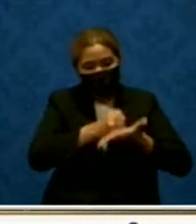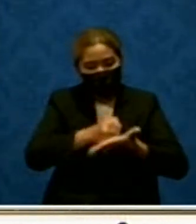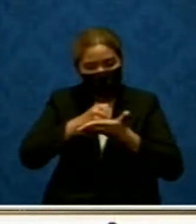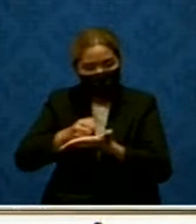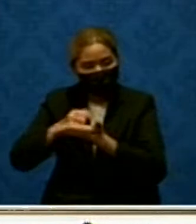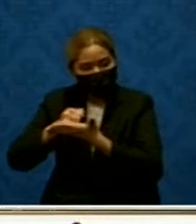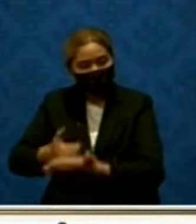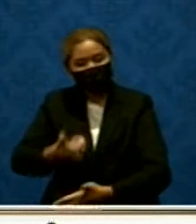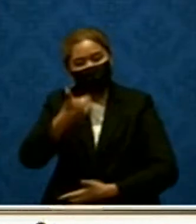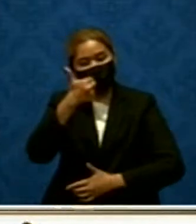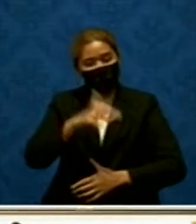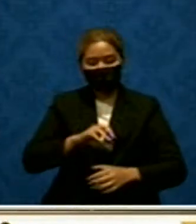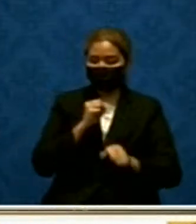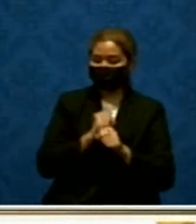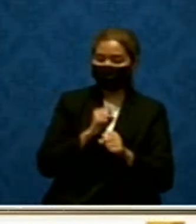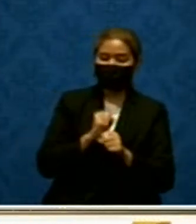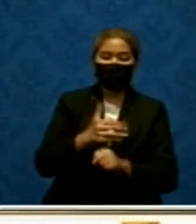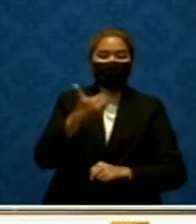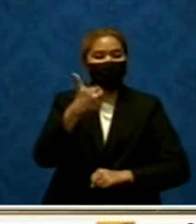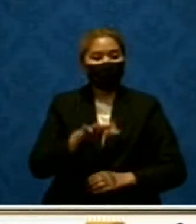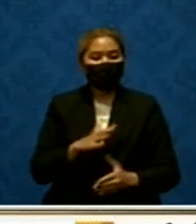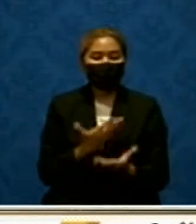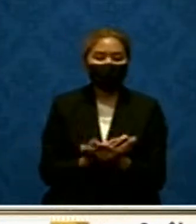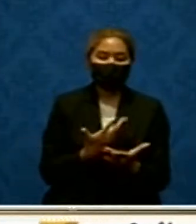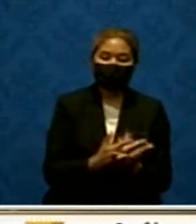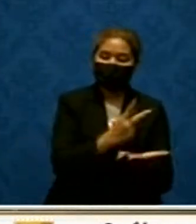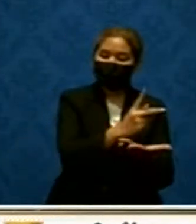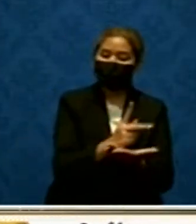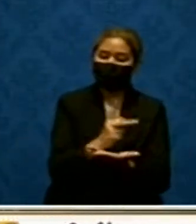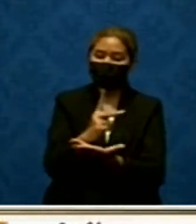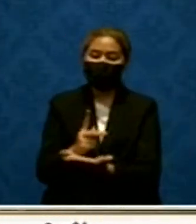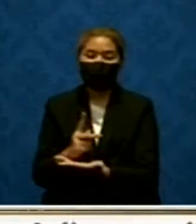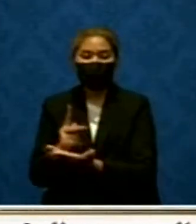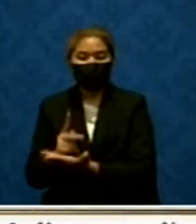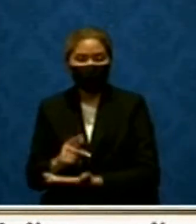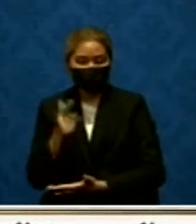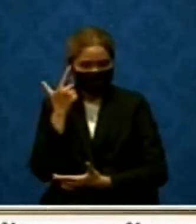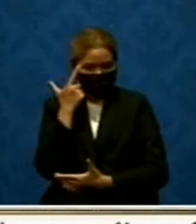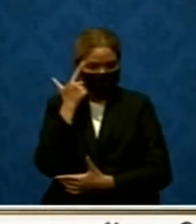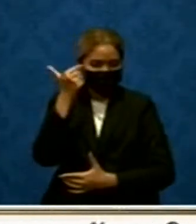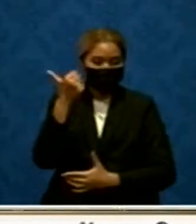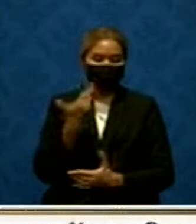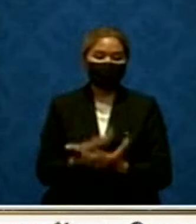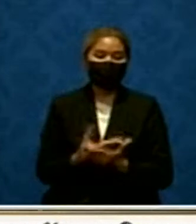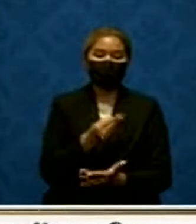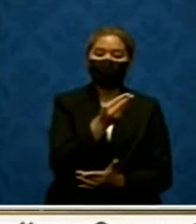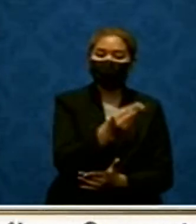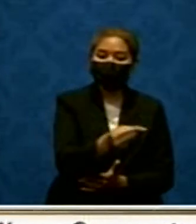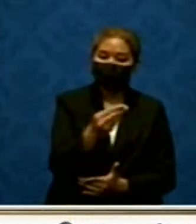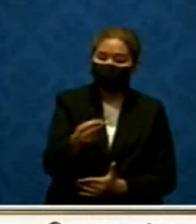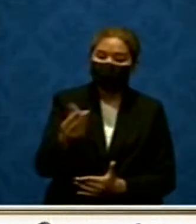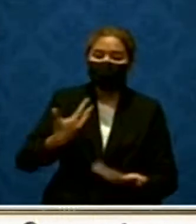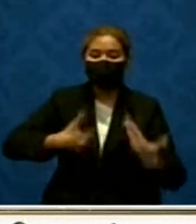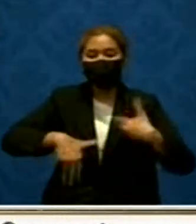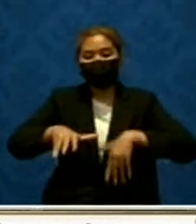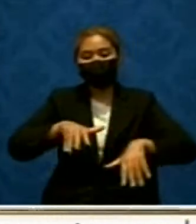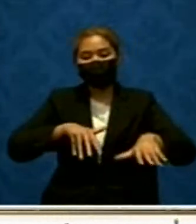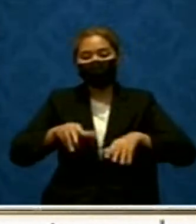ยอมถูกดาว่า กู้เงินเก็งแล้วเอาไปจากพี่ร้องประชาชน...แบบนี้